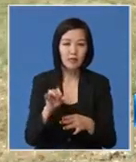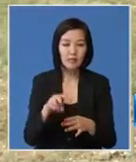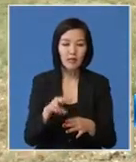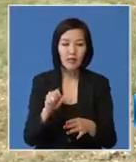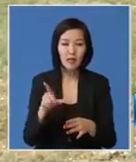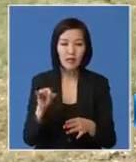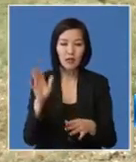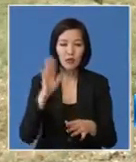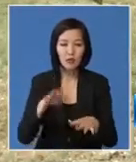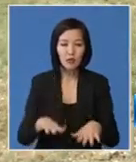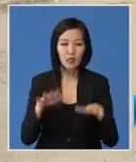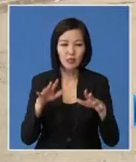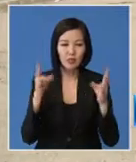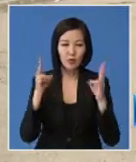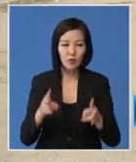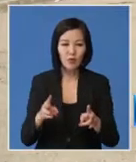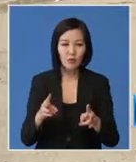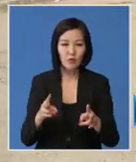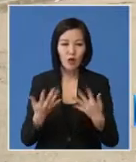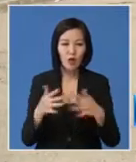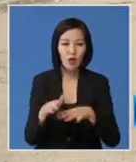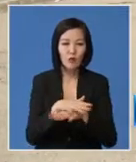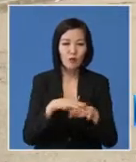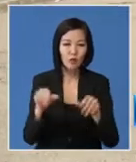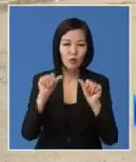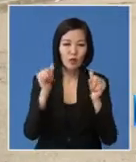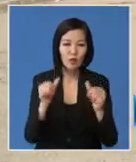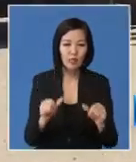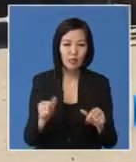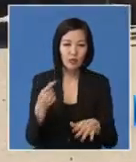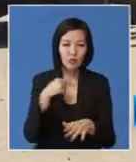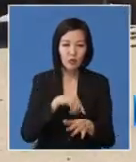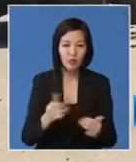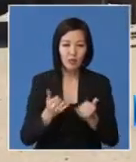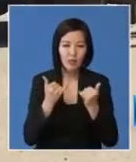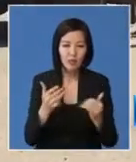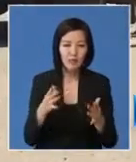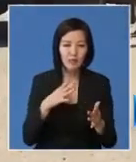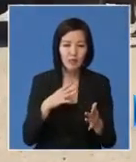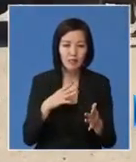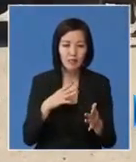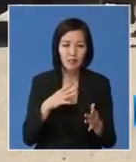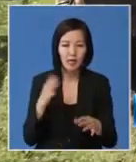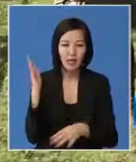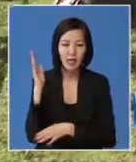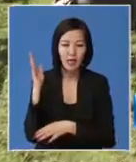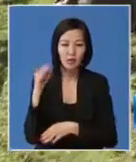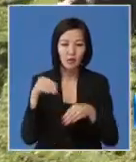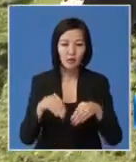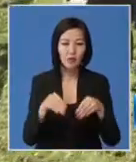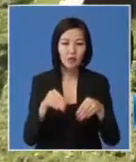су тасқын кезінде құрбан болған ауыл тұрғындары ескерткішіне барып, рухтарына тағзым етті. Әрі маңына ағаш көшеттерін